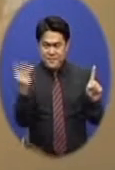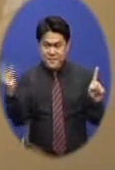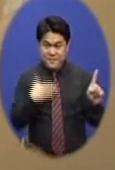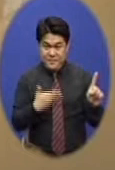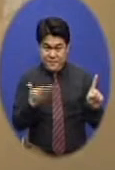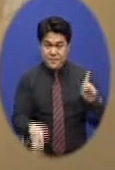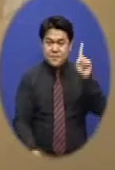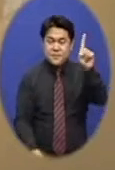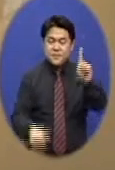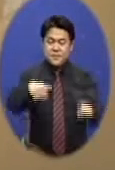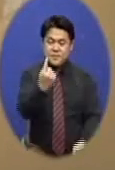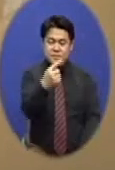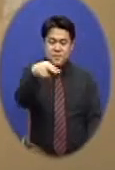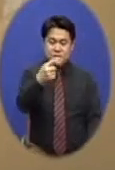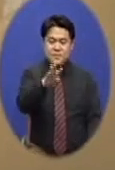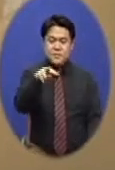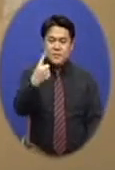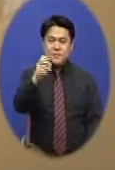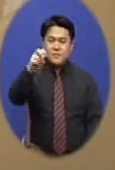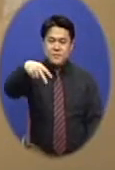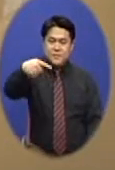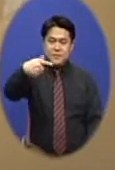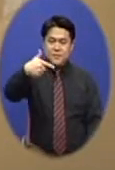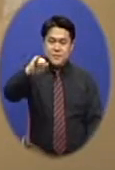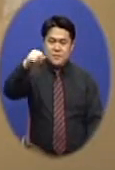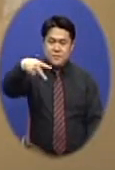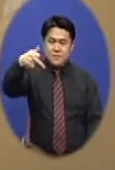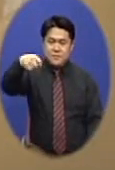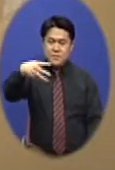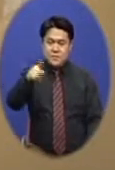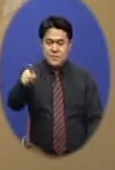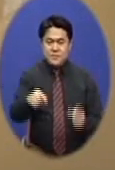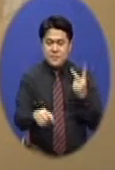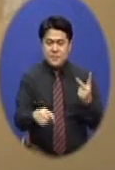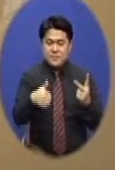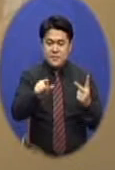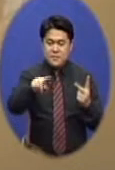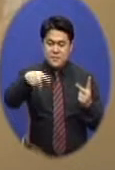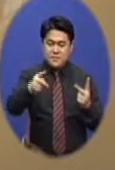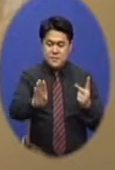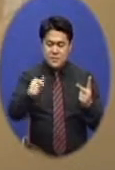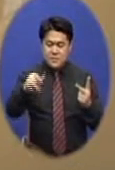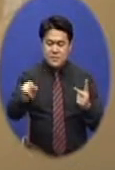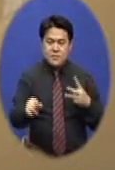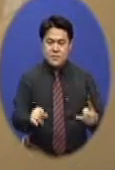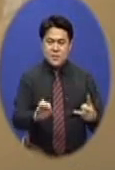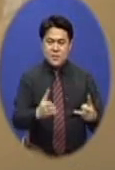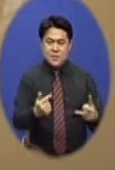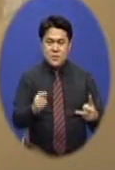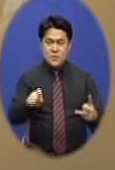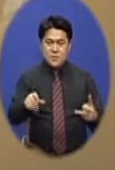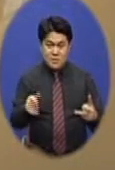네. 1번. 고습도 유닛 쿨러. 2번. 2번. 가습기. 3번. 온풍기.